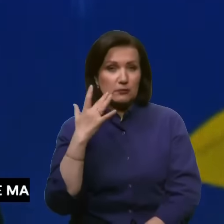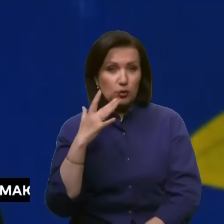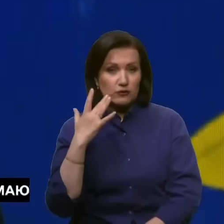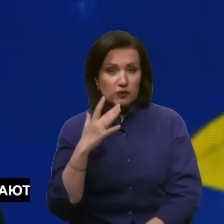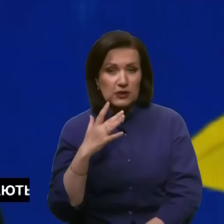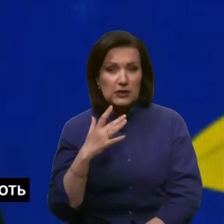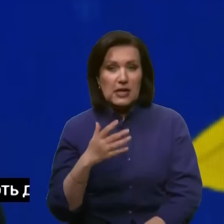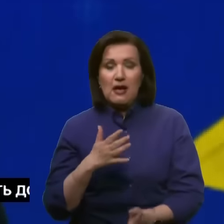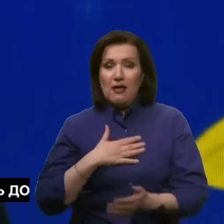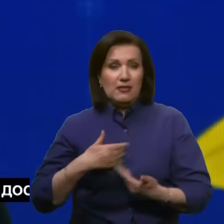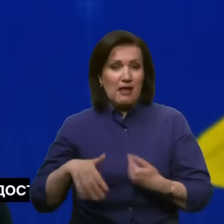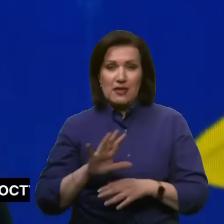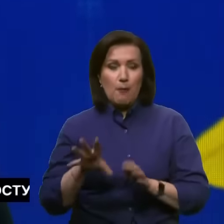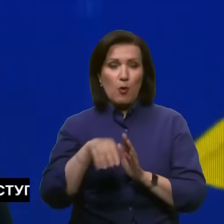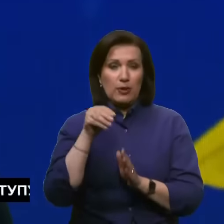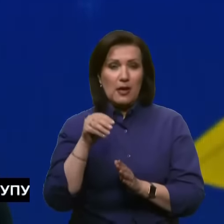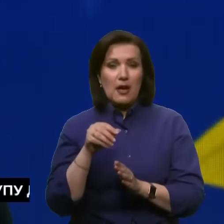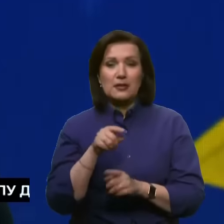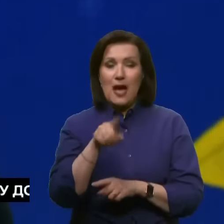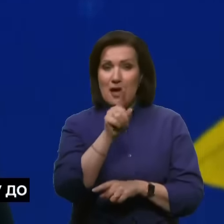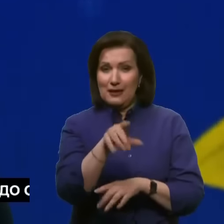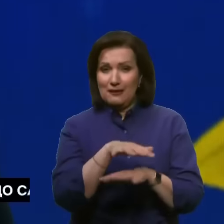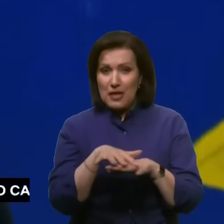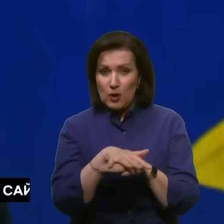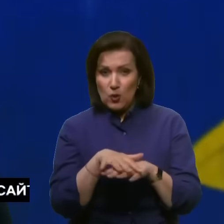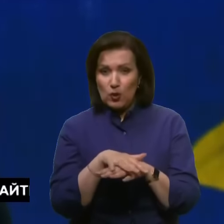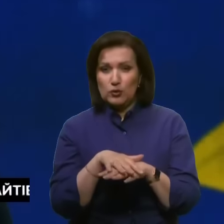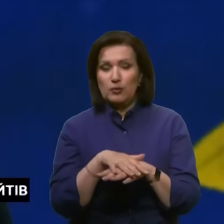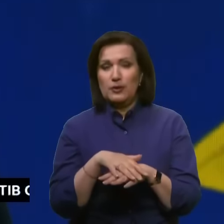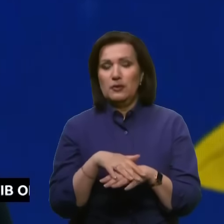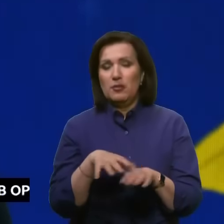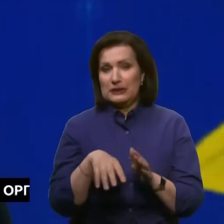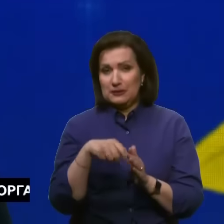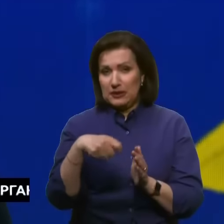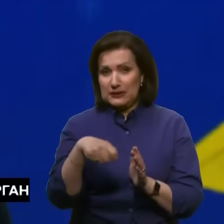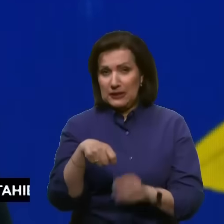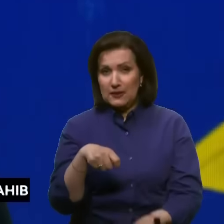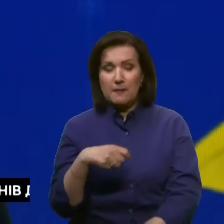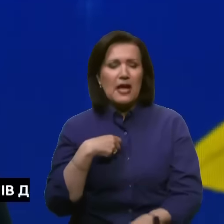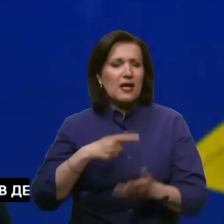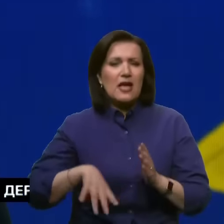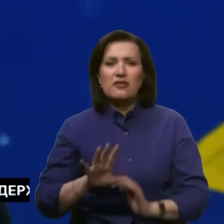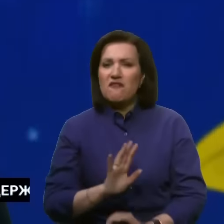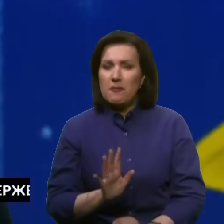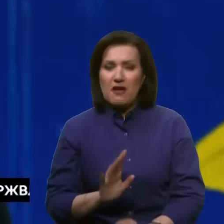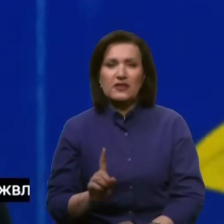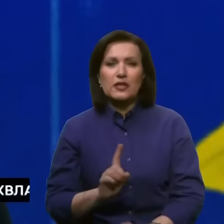Сполучених Штатів. Не нам обирати, а їх народові собі президента. Я не впевнений,